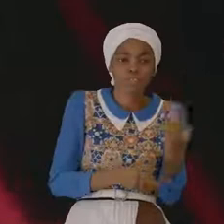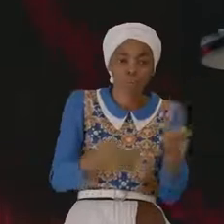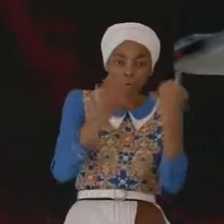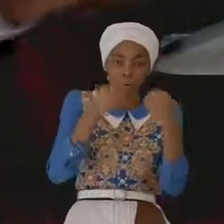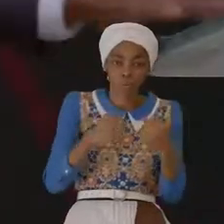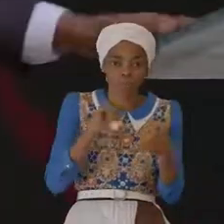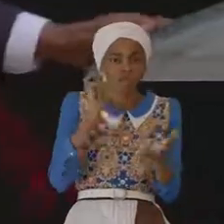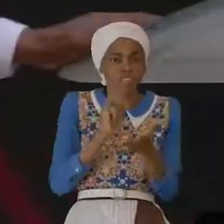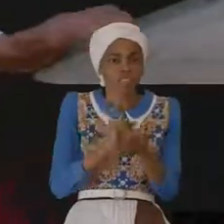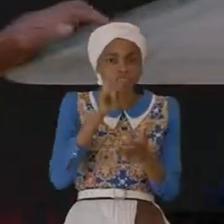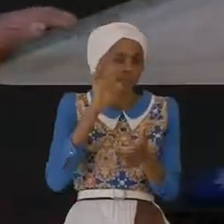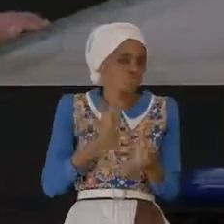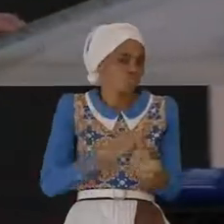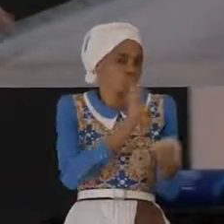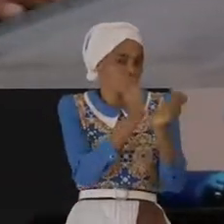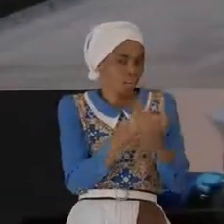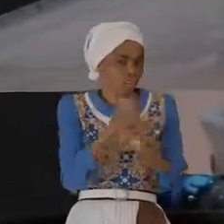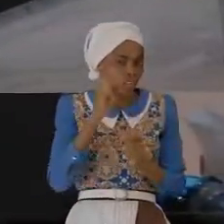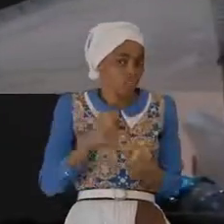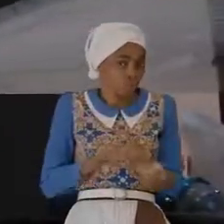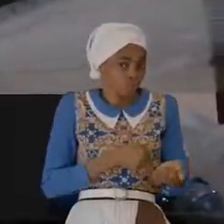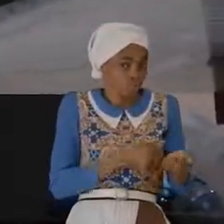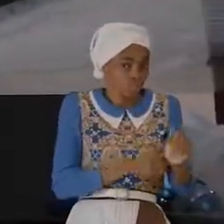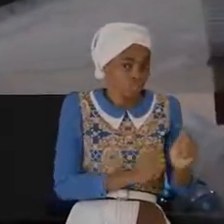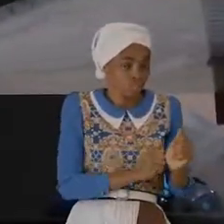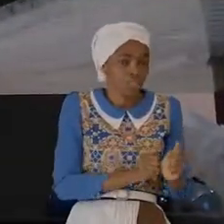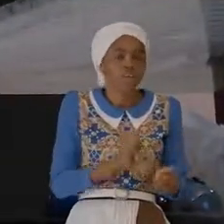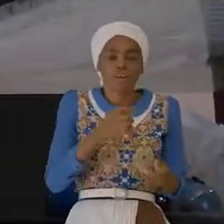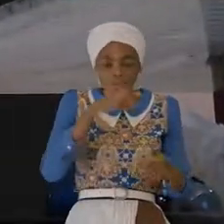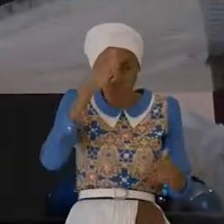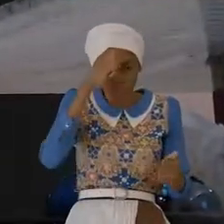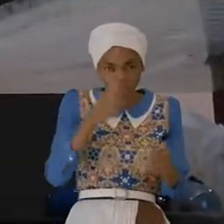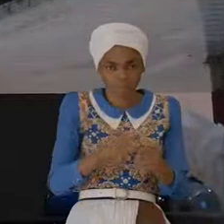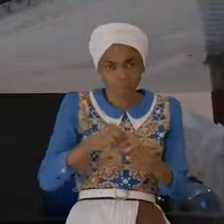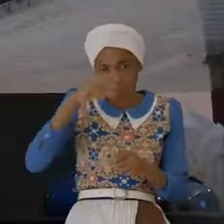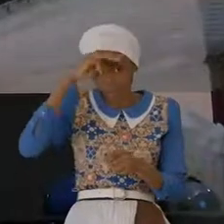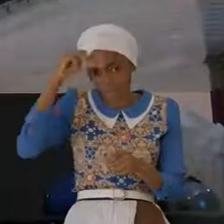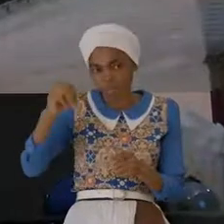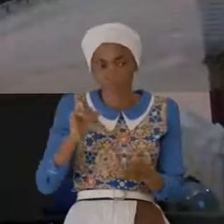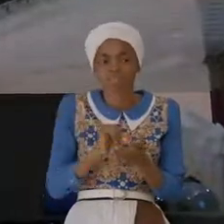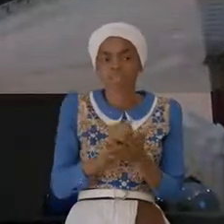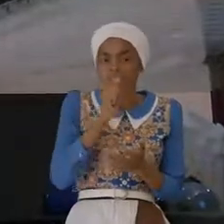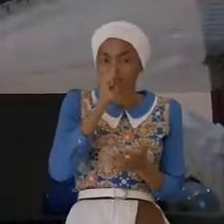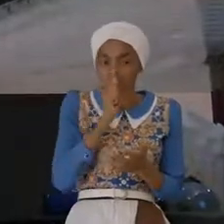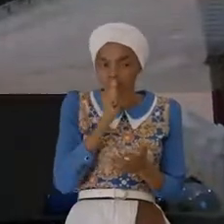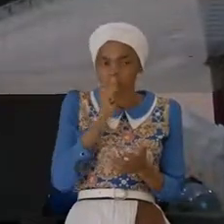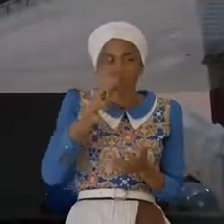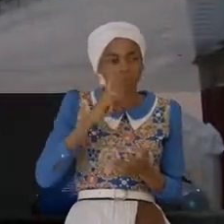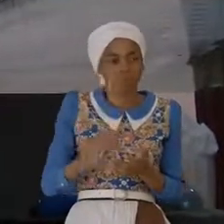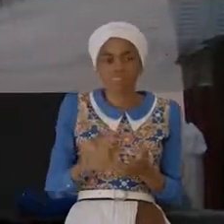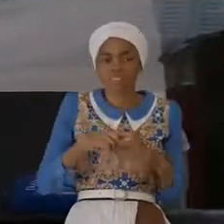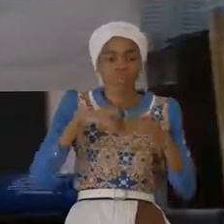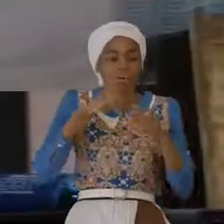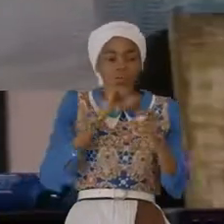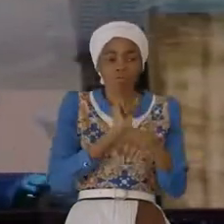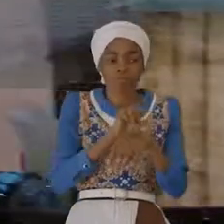voie, rappelez-vous Christ, considérez. En effet, celui qui a supporté contre sa personne une